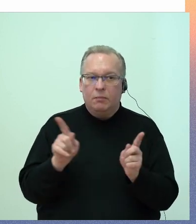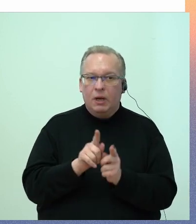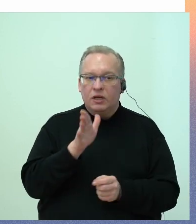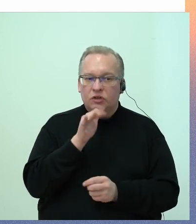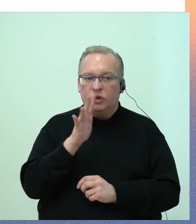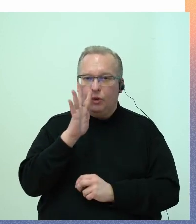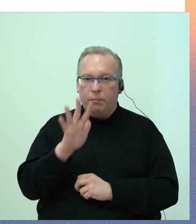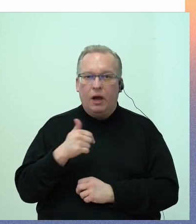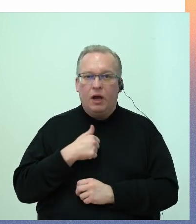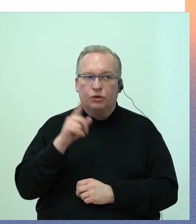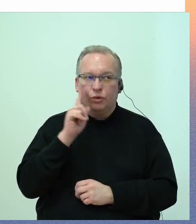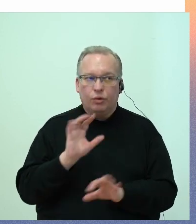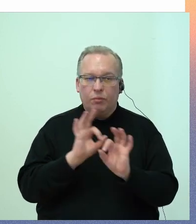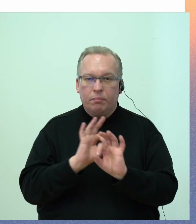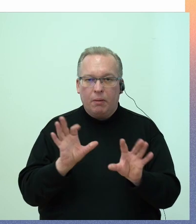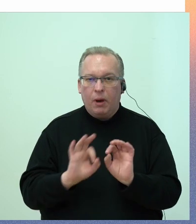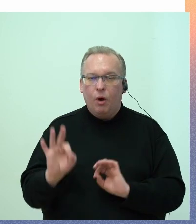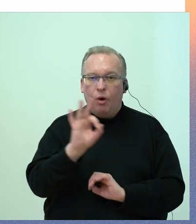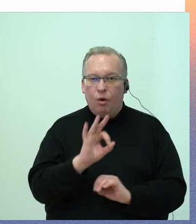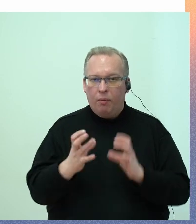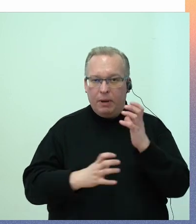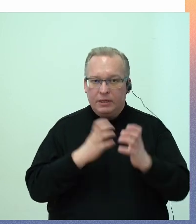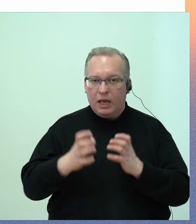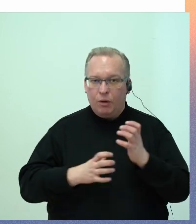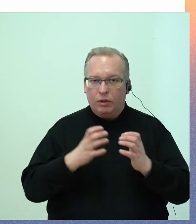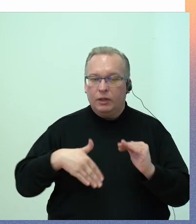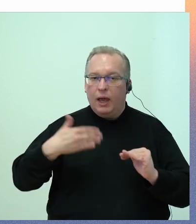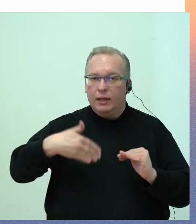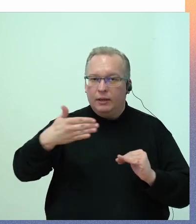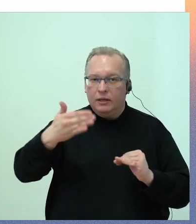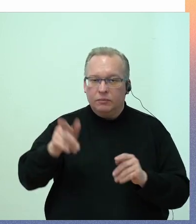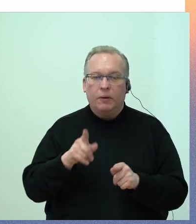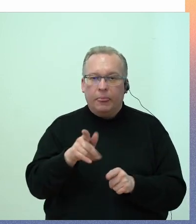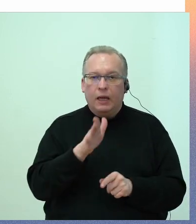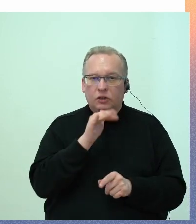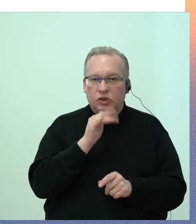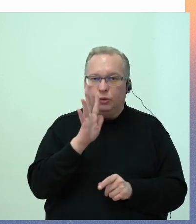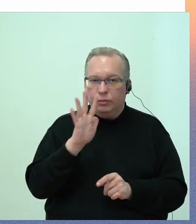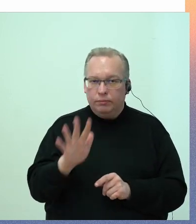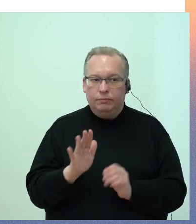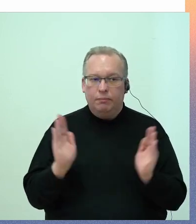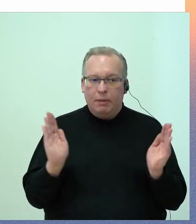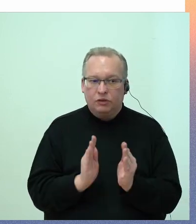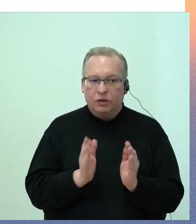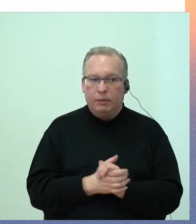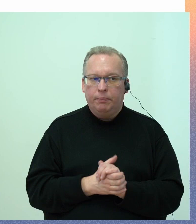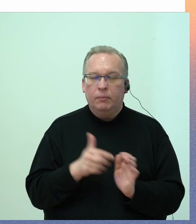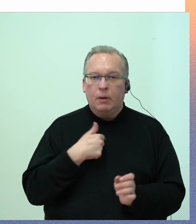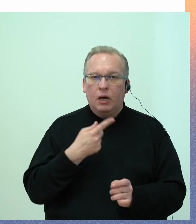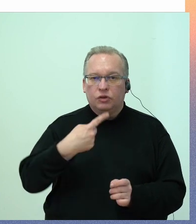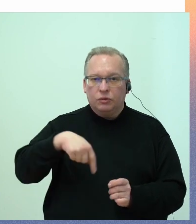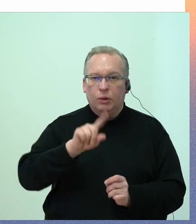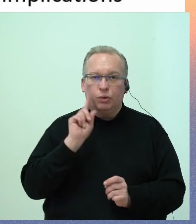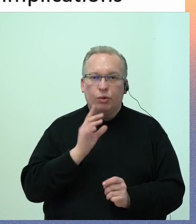antisemitizmo apraiškas, tačiau aš norėčiau pakalbėti apie pasaulinę perspektyvą į antisemitizmą. Aš jums